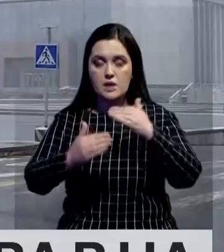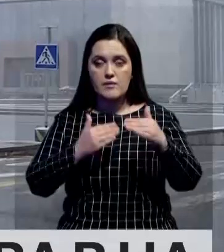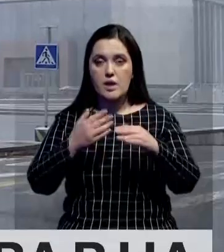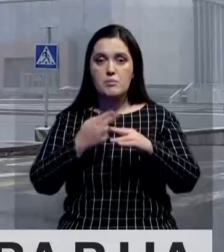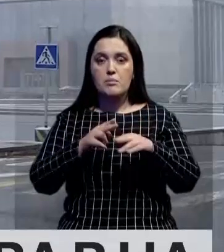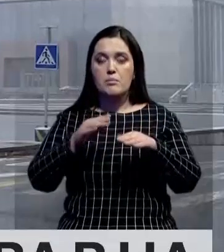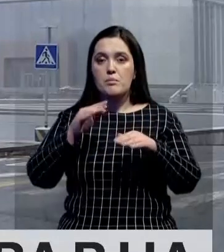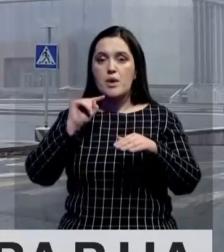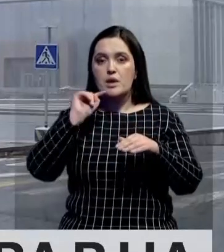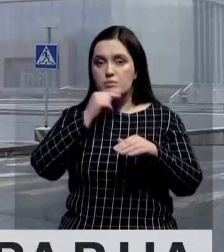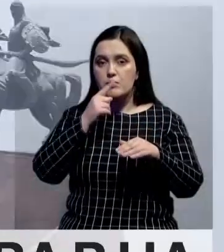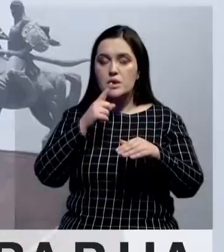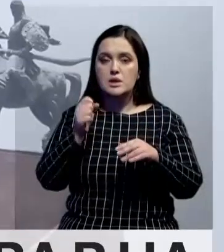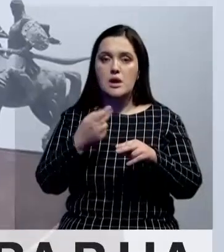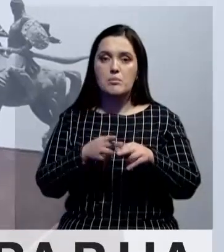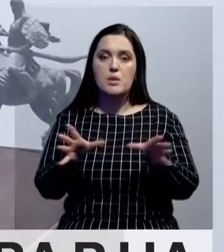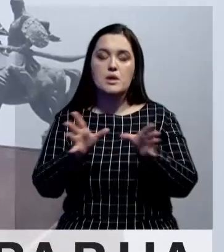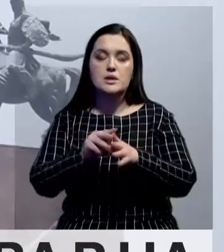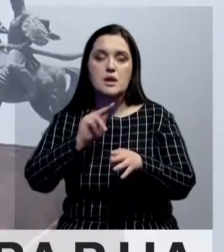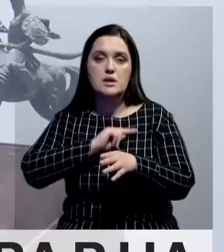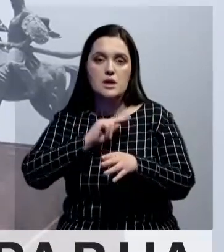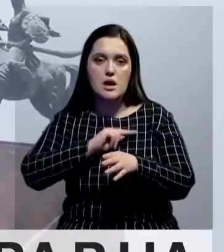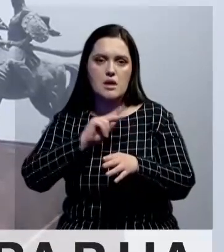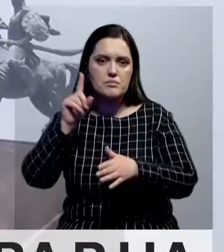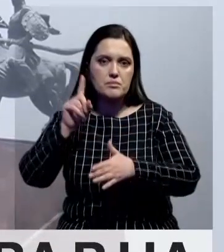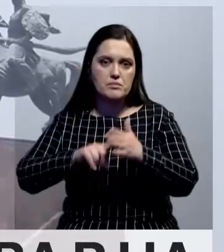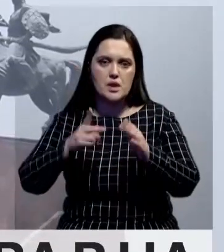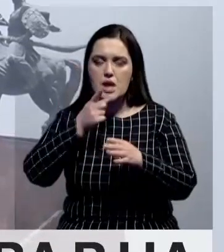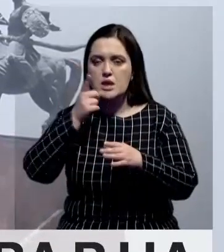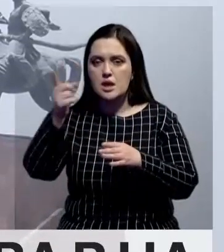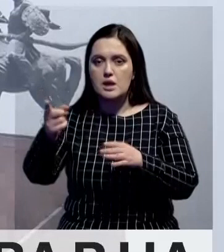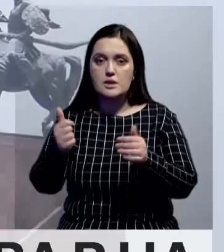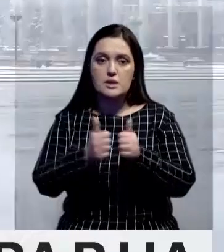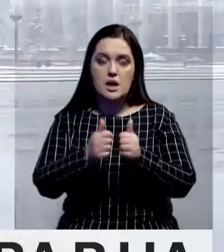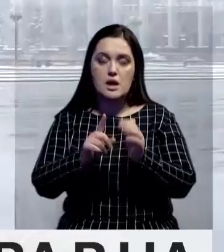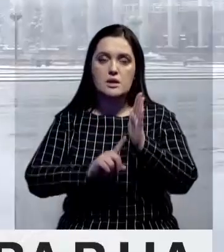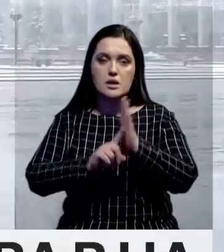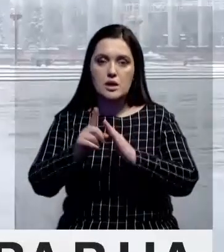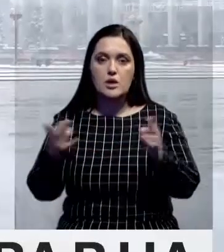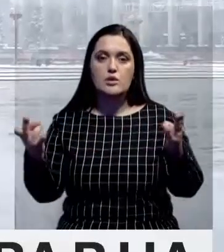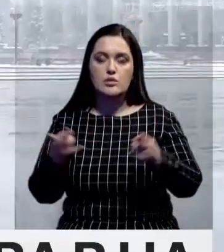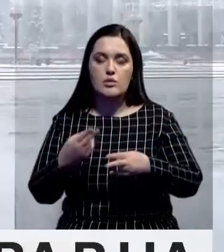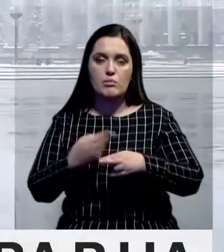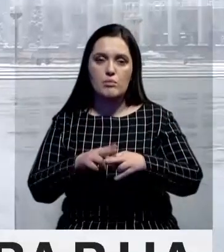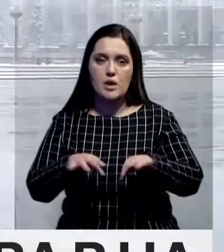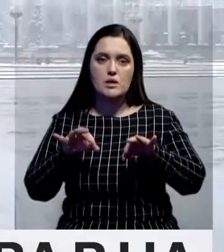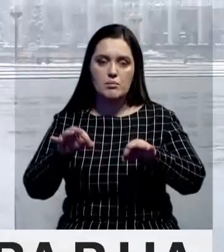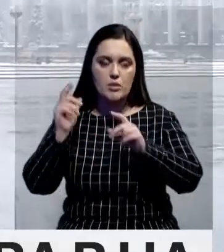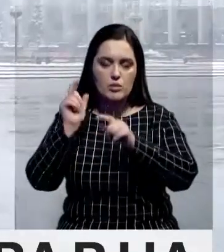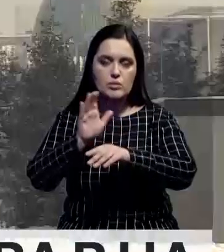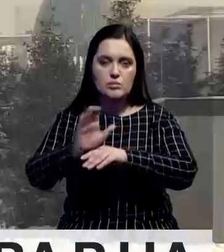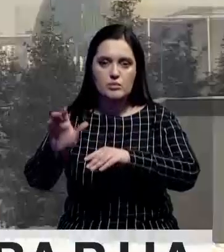местную экономику за счет регионального сотрудничества, не надеясь на дальних соседей. Но для начала нужно наладить транспортную